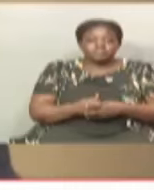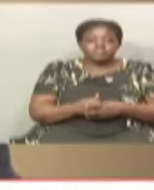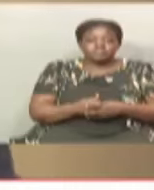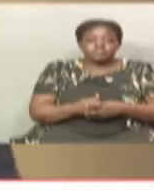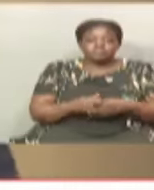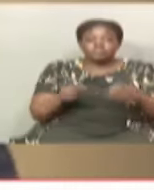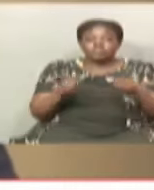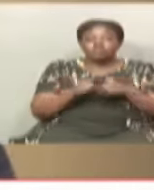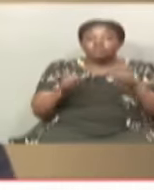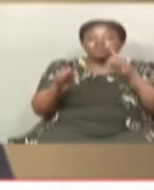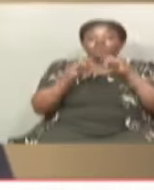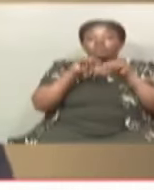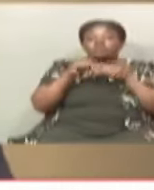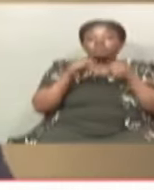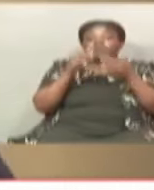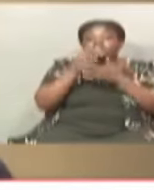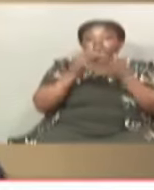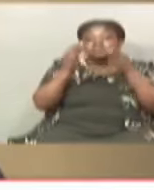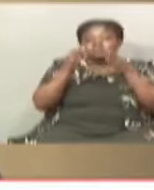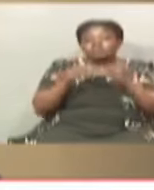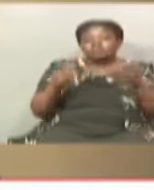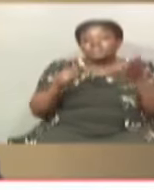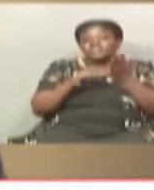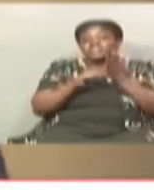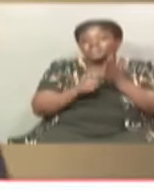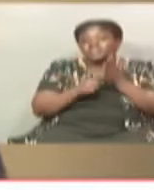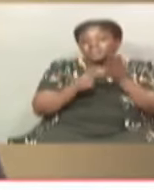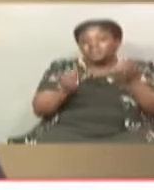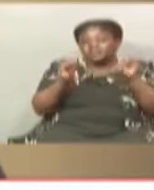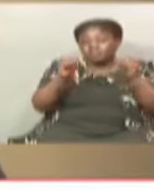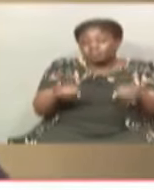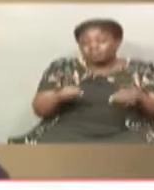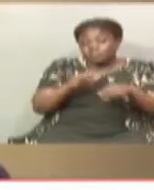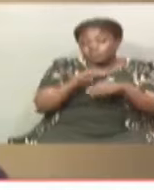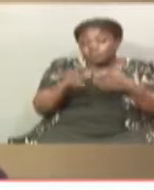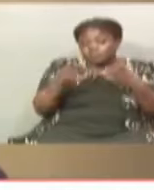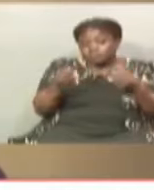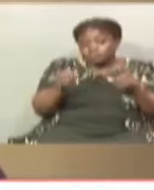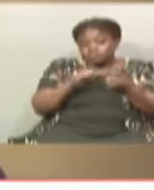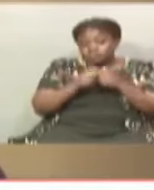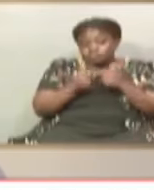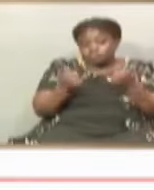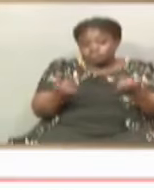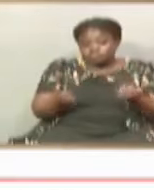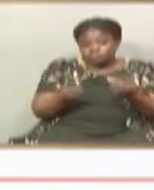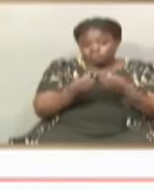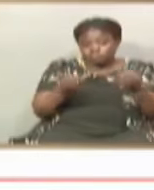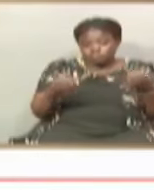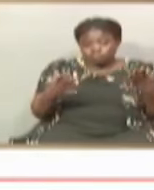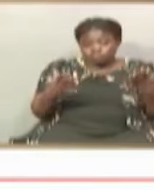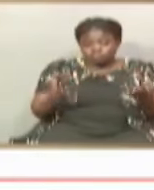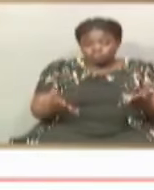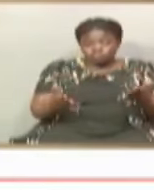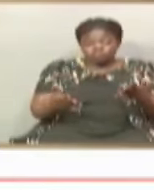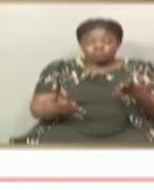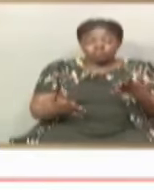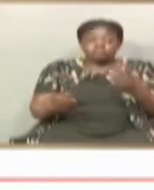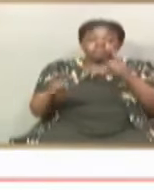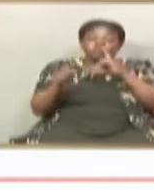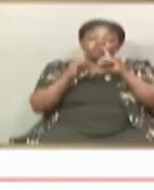Even when you're talking about something that is technical, can you make it simple? That's always the challenge you give. A lot of these interfaces, we're going to talk